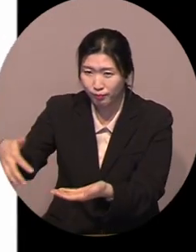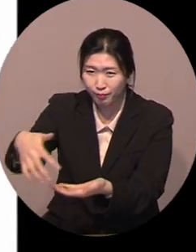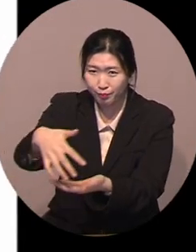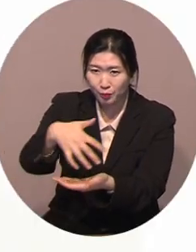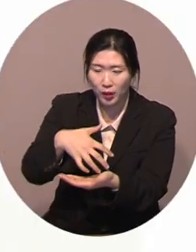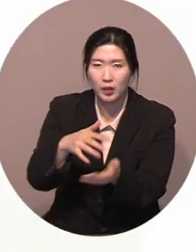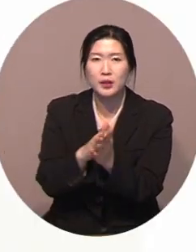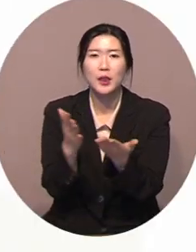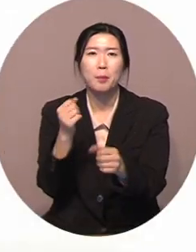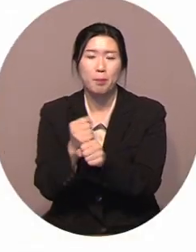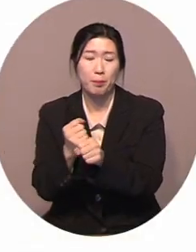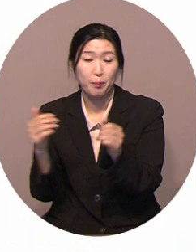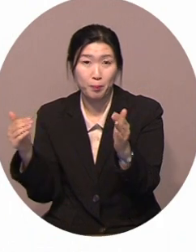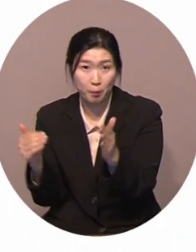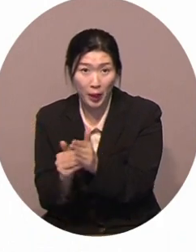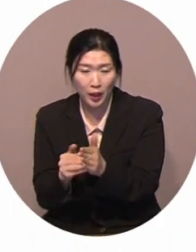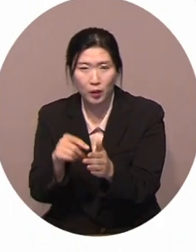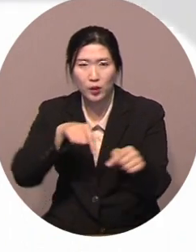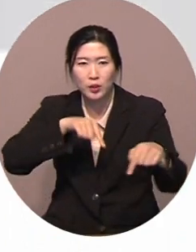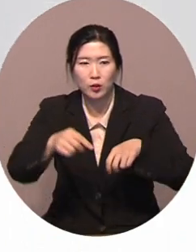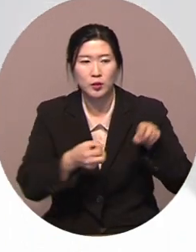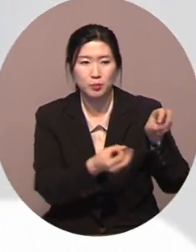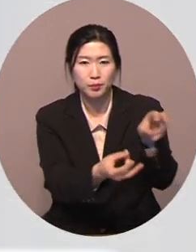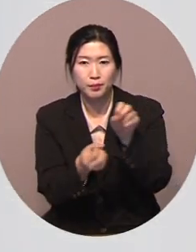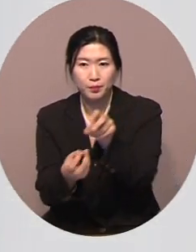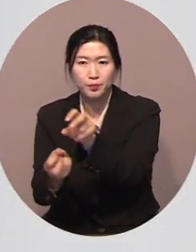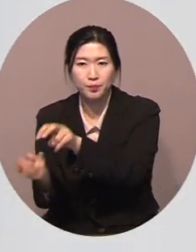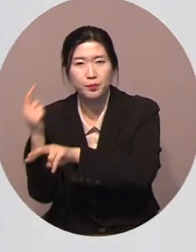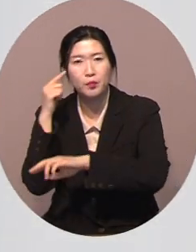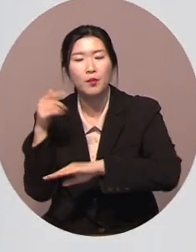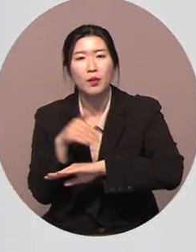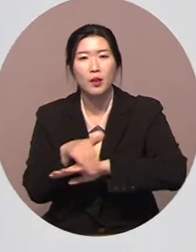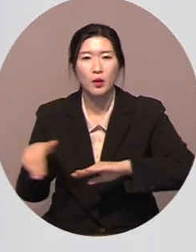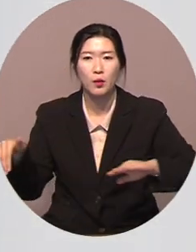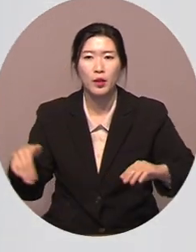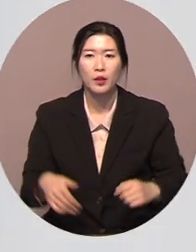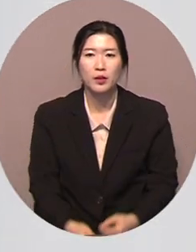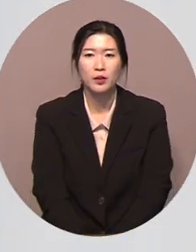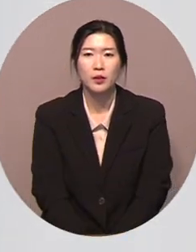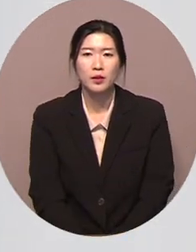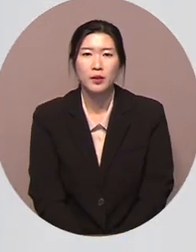각 정당과 정부에 전달하기로 했습니다. MBC 뉴스 이승섭입니다.